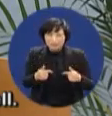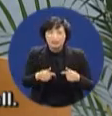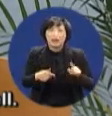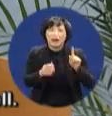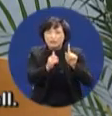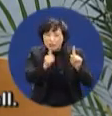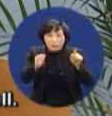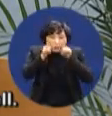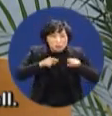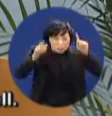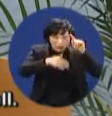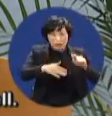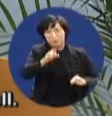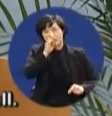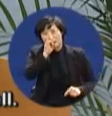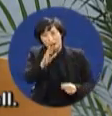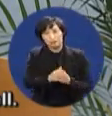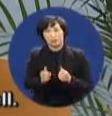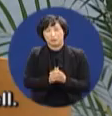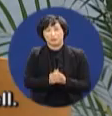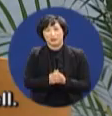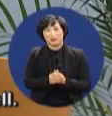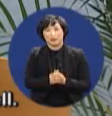사람도 지옥 가면 안 되잖아.